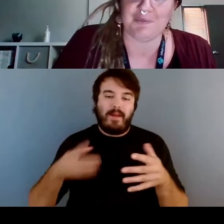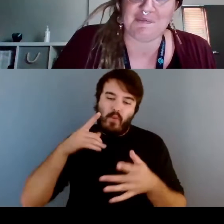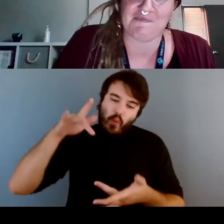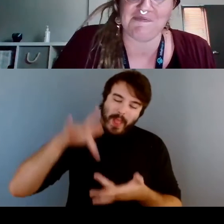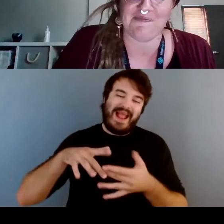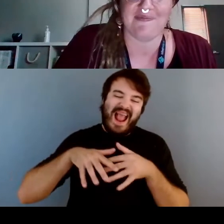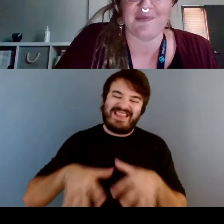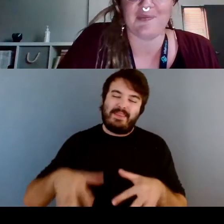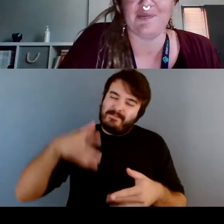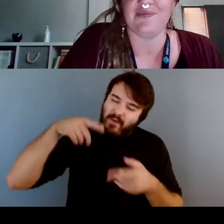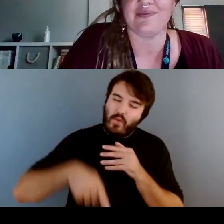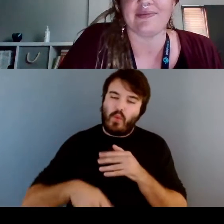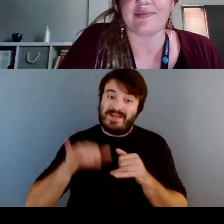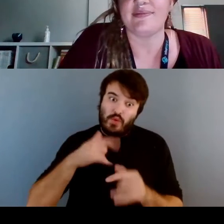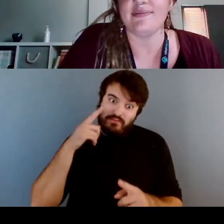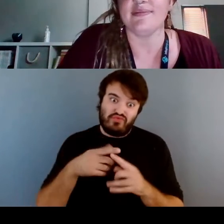qu'on veut.